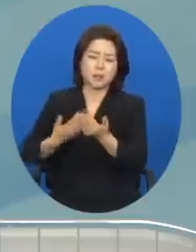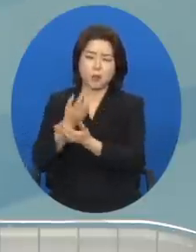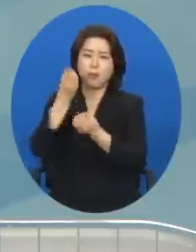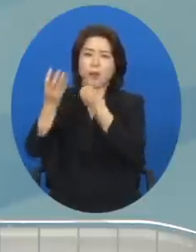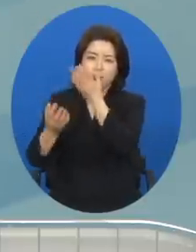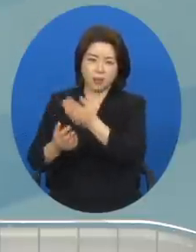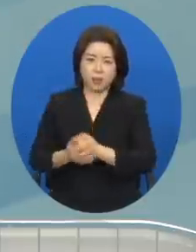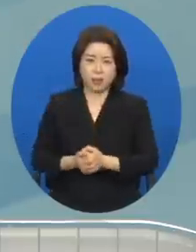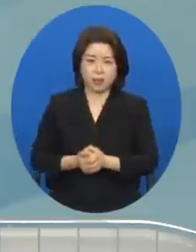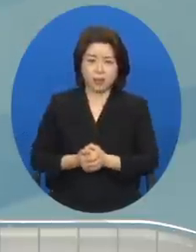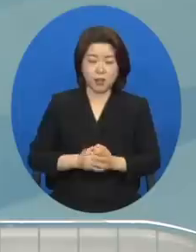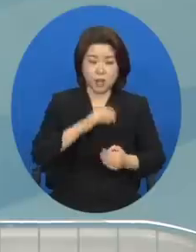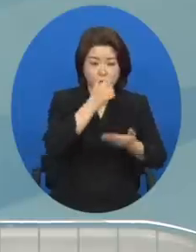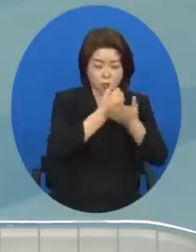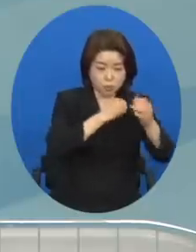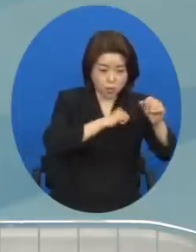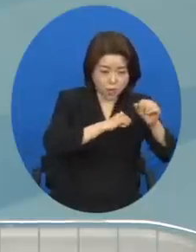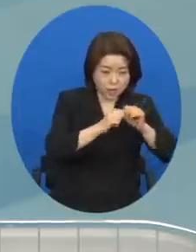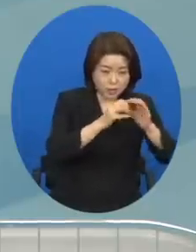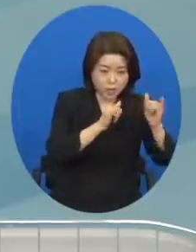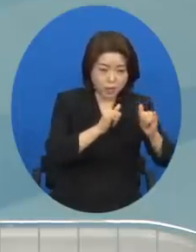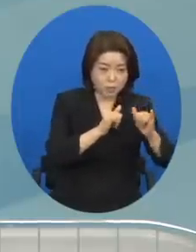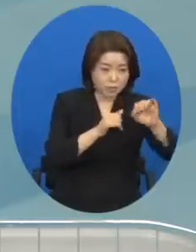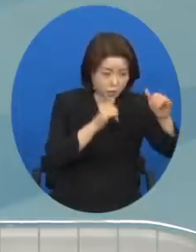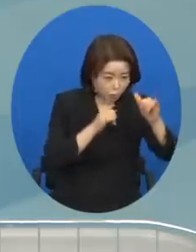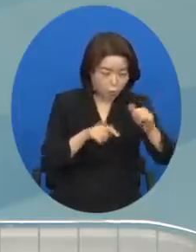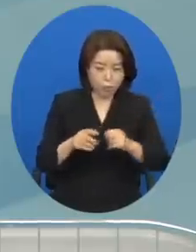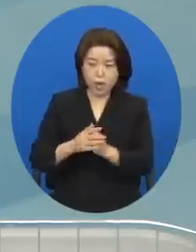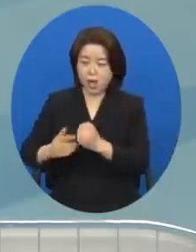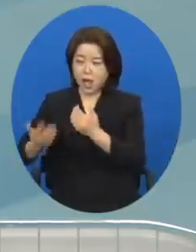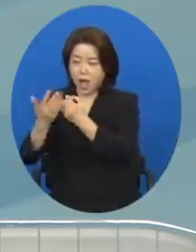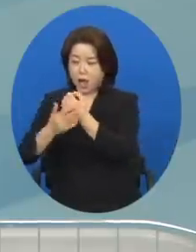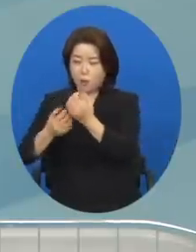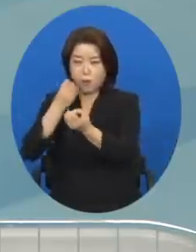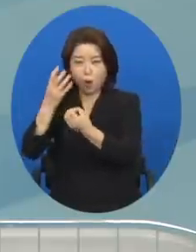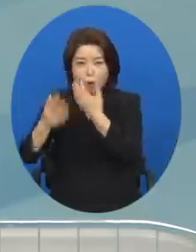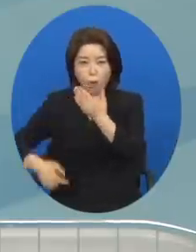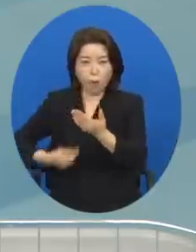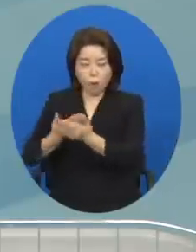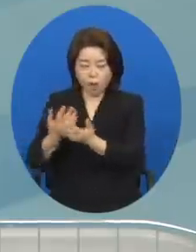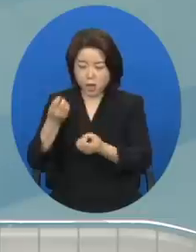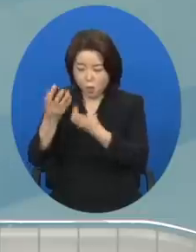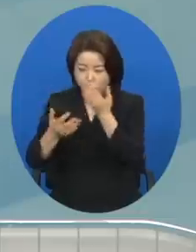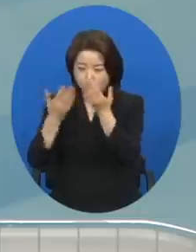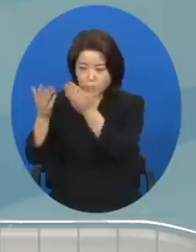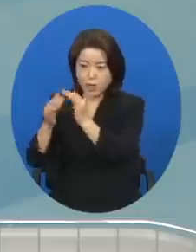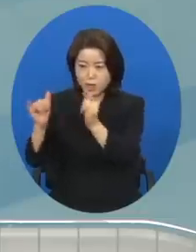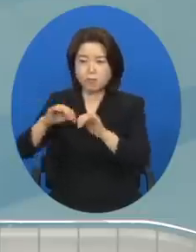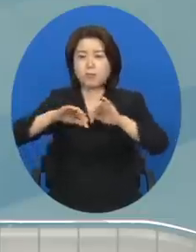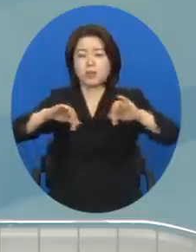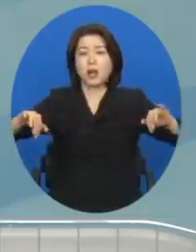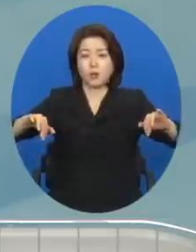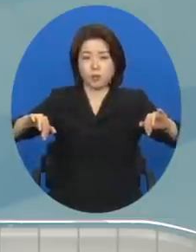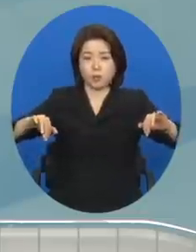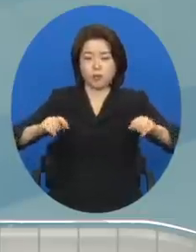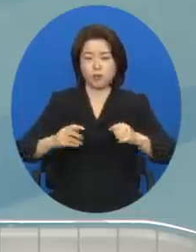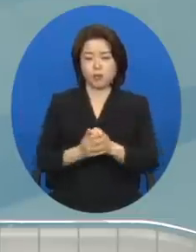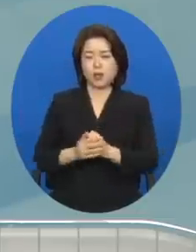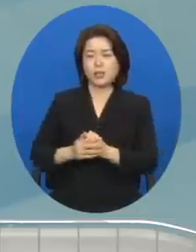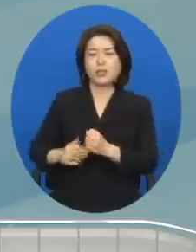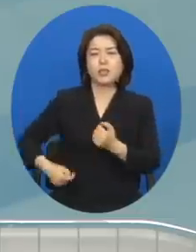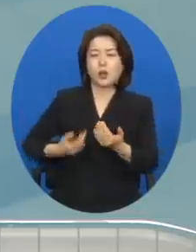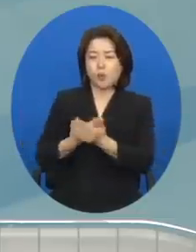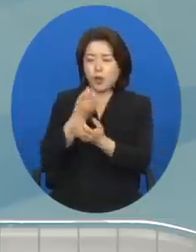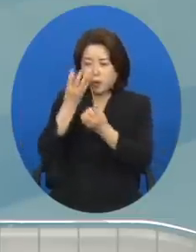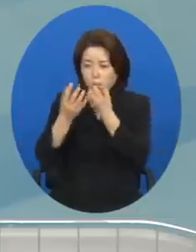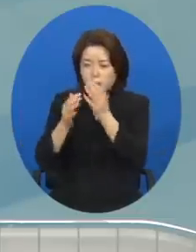있고 회개하는 사람 따로 있더라고 보니까. 그리고 그 회개하는 사람이 있으니까 그 가정이 사는